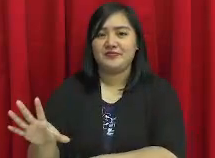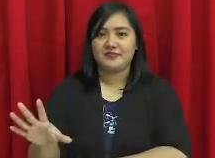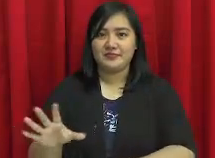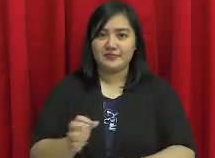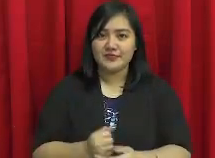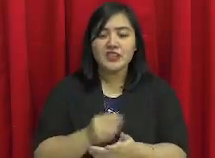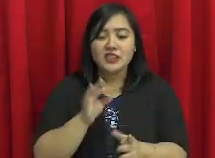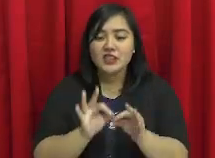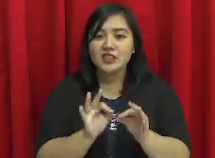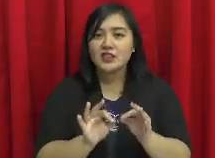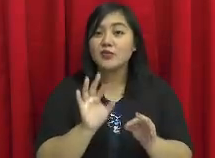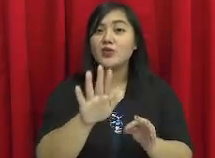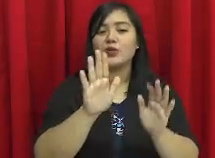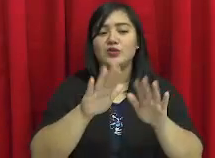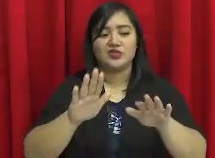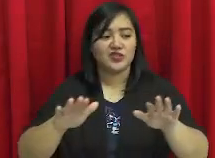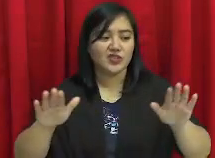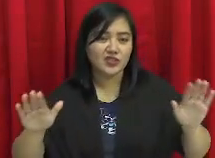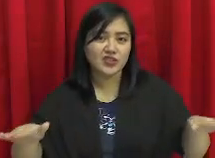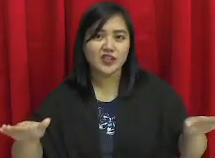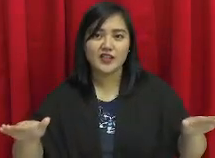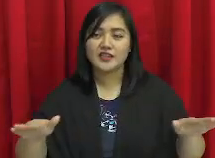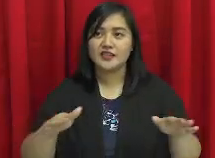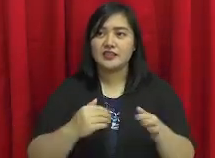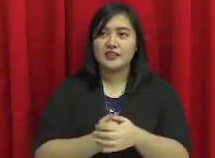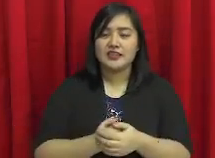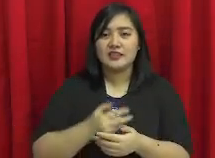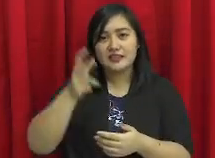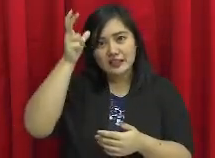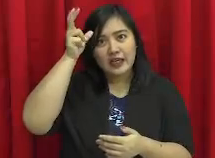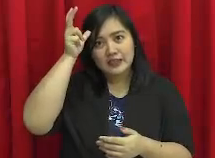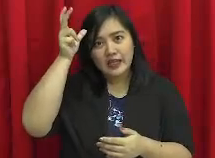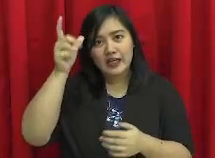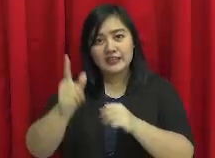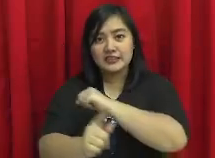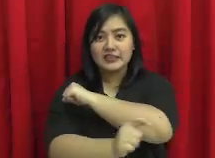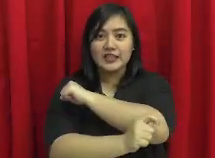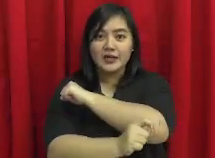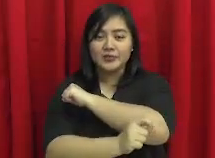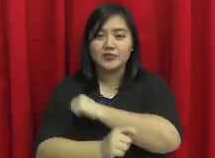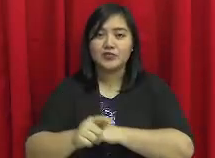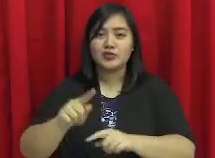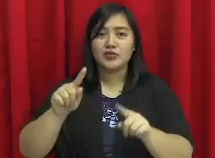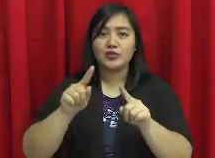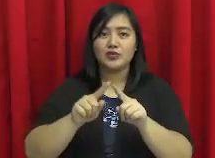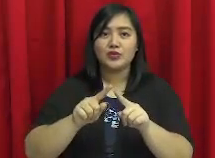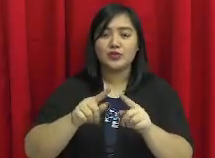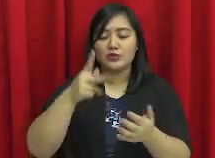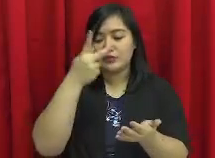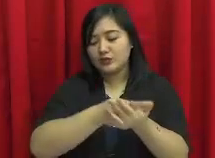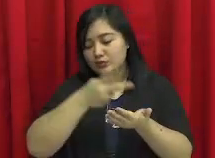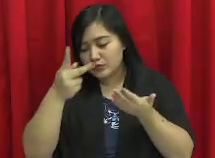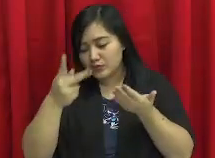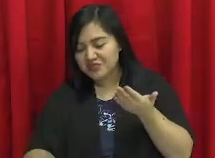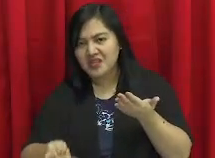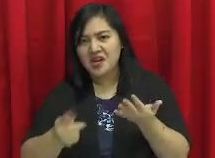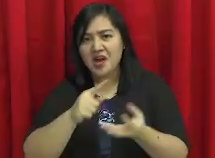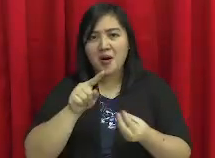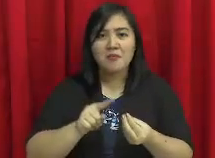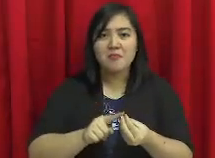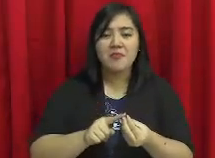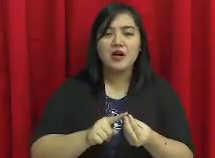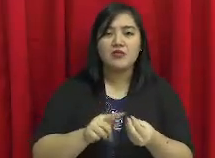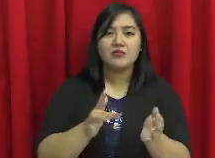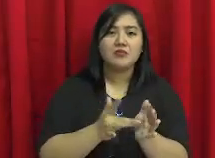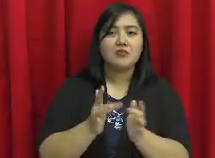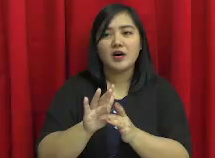pakawalang ahas ng Diablo. Yun. Para ano? Para bumagsak sa biblical courtship. Para